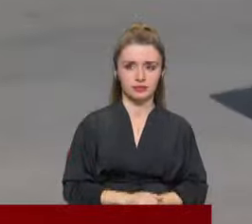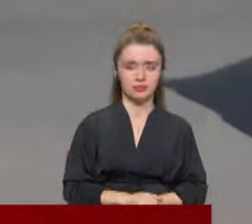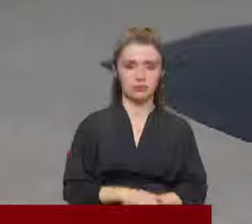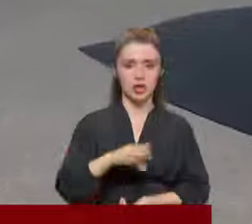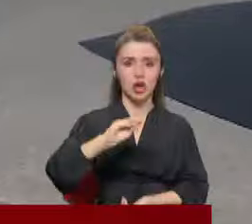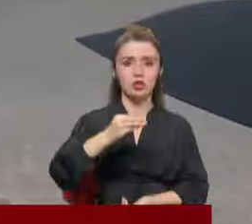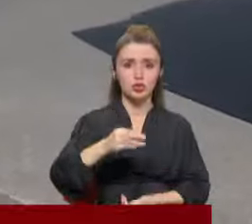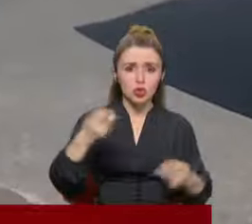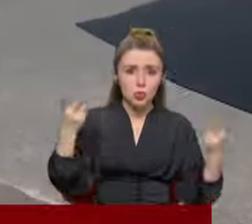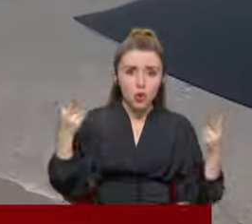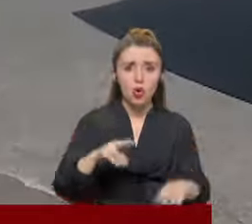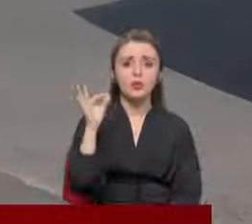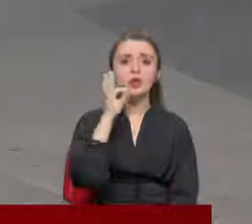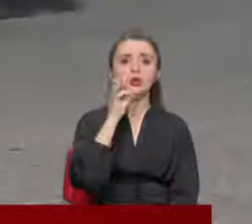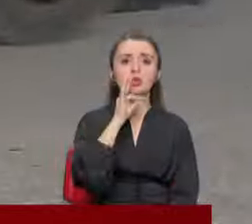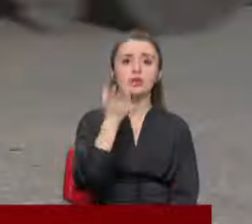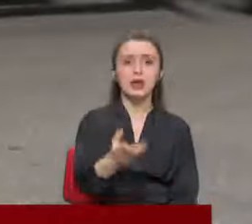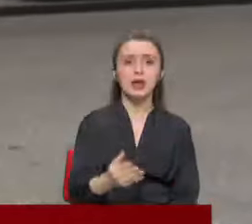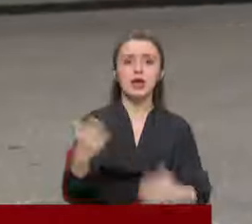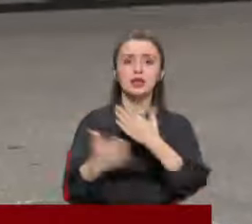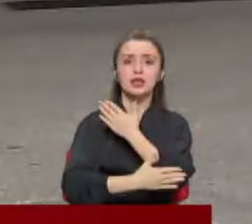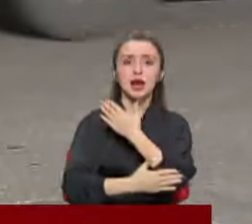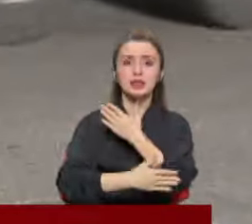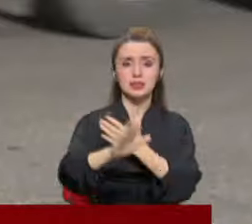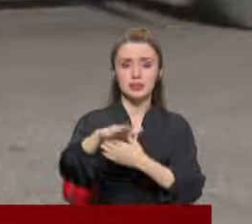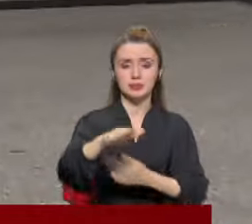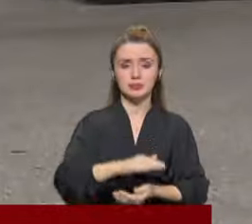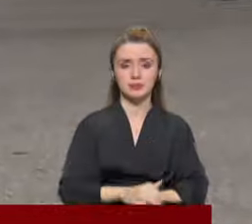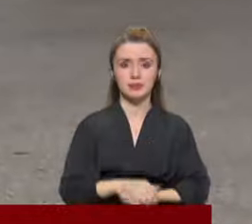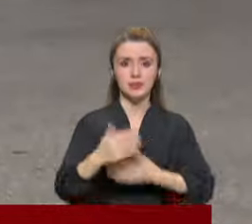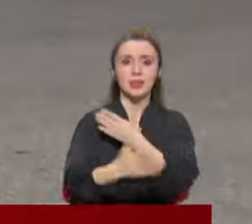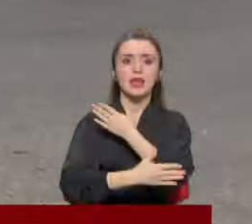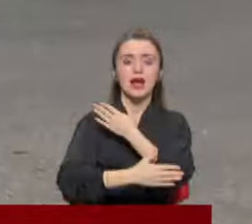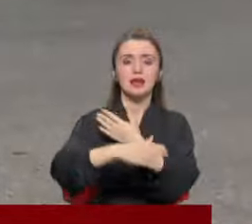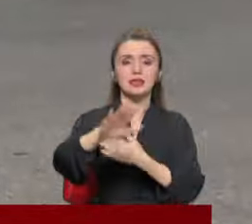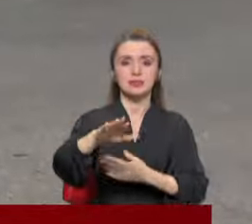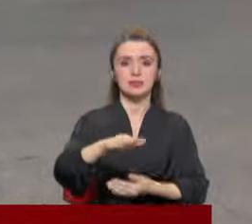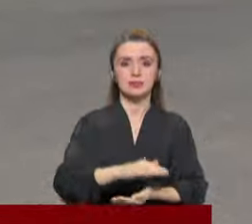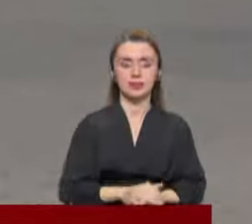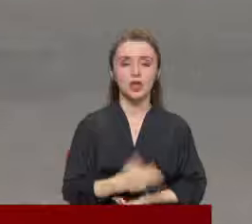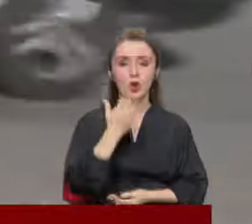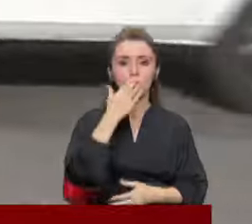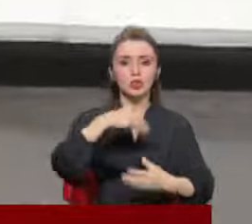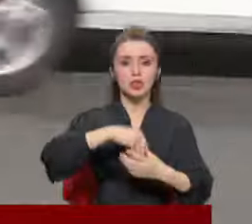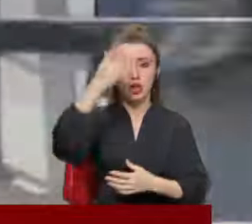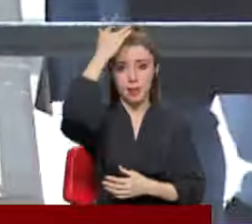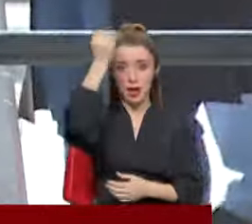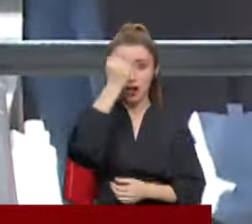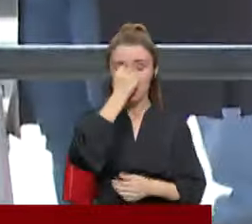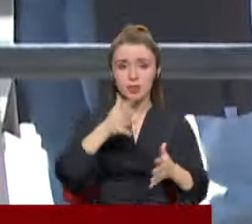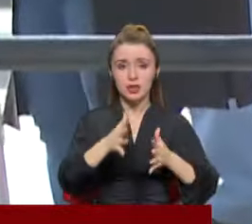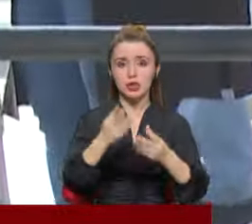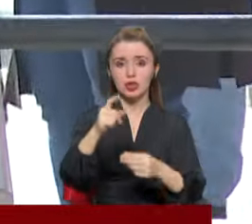Çocuğum ölümle pençe yaşıyor yavrum. Yardım edin. Yardım edin. Okulda beyin kanaması geçiren